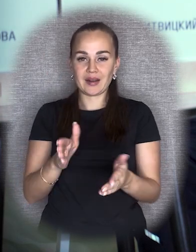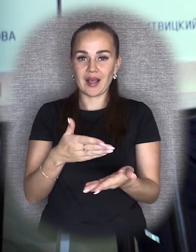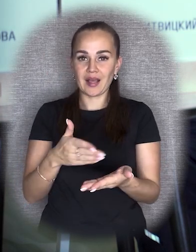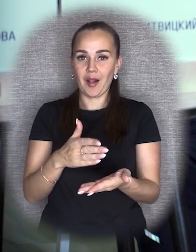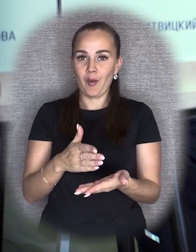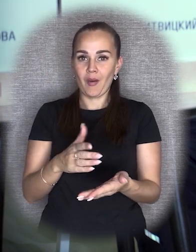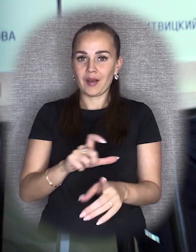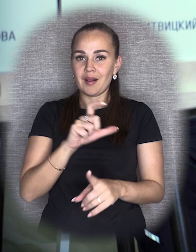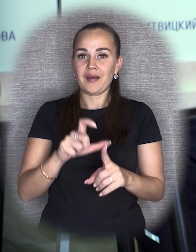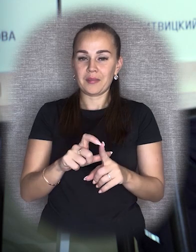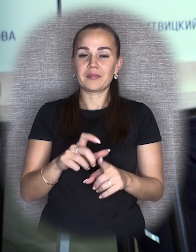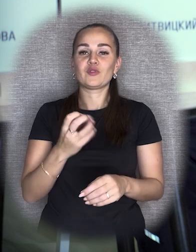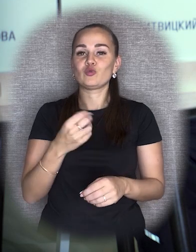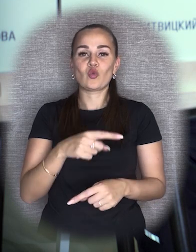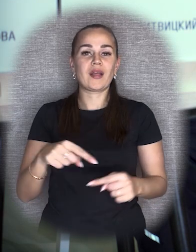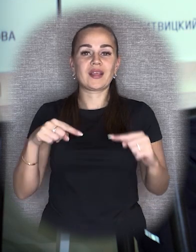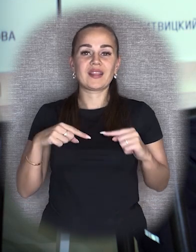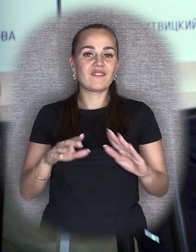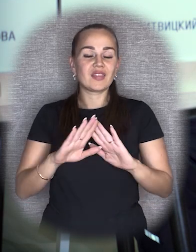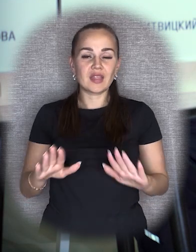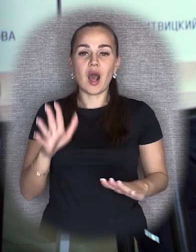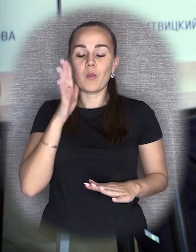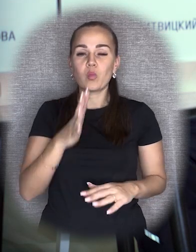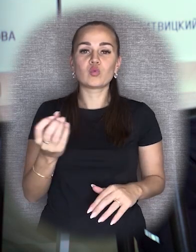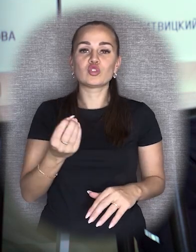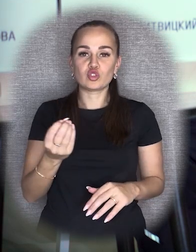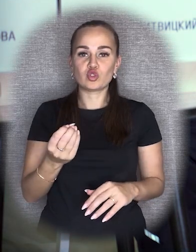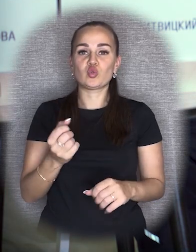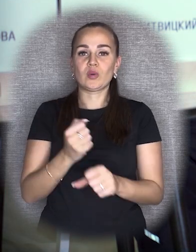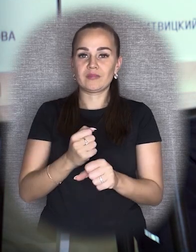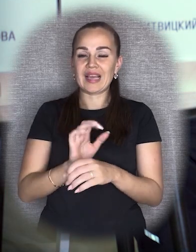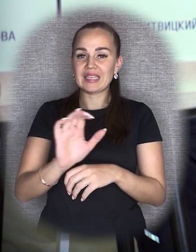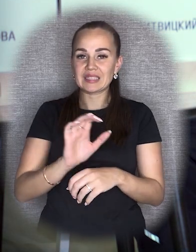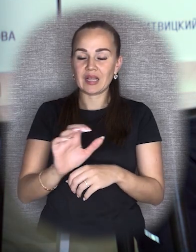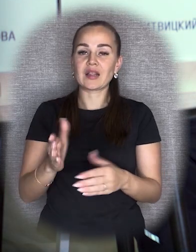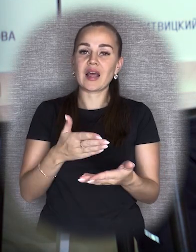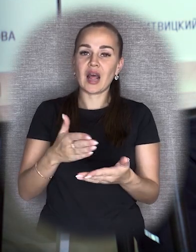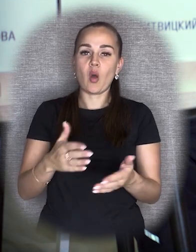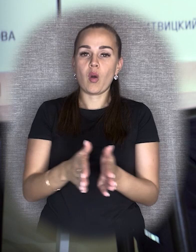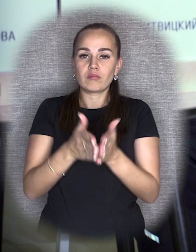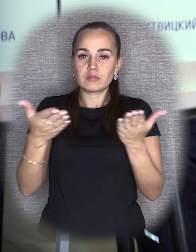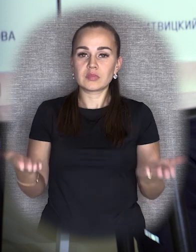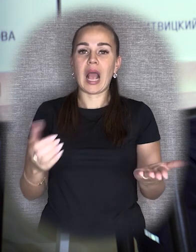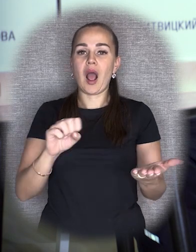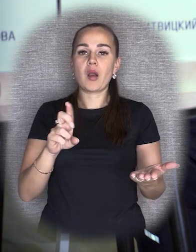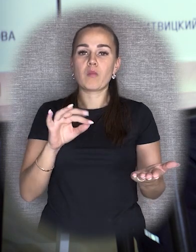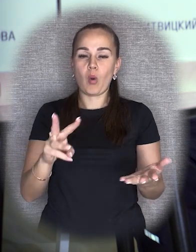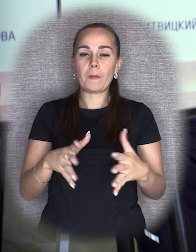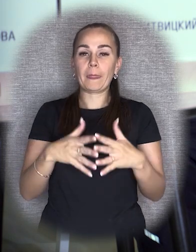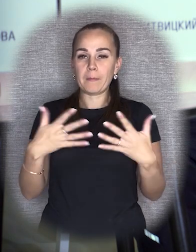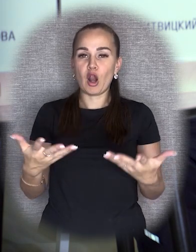каталог. Но это еще не финал. И у нас еще будет издан каталог-альбом, большая